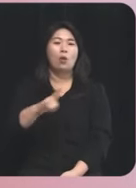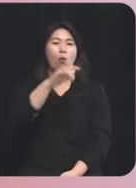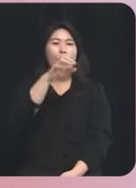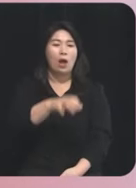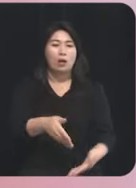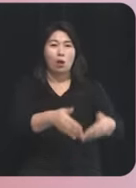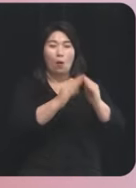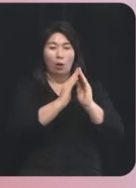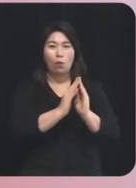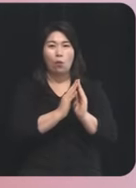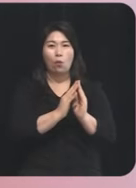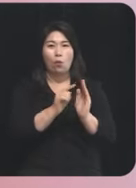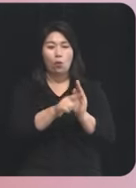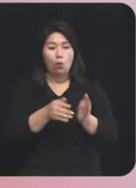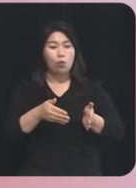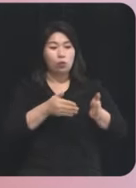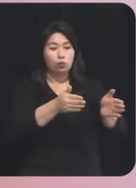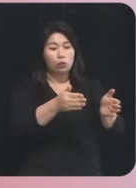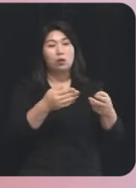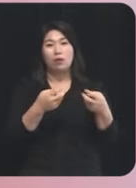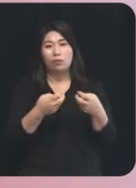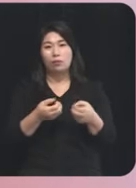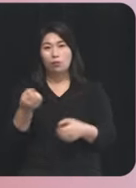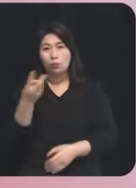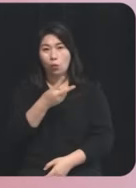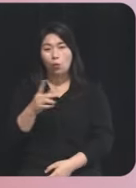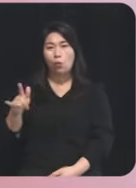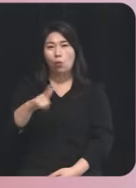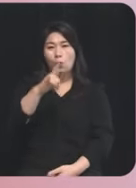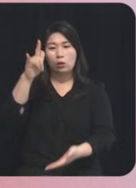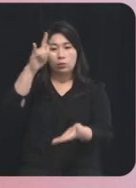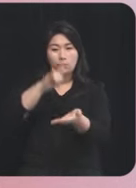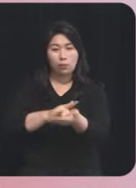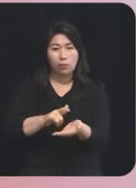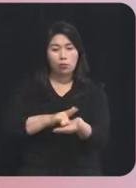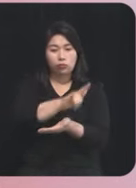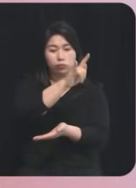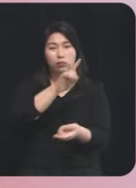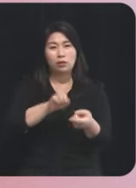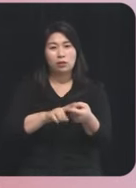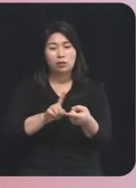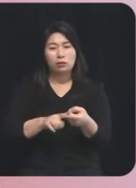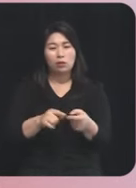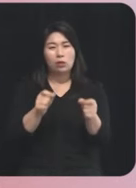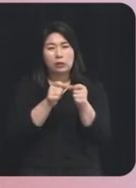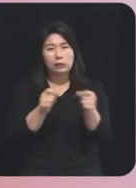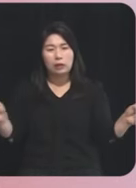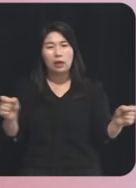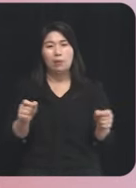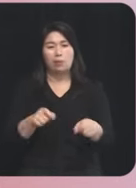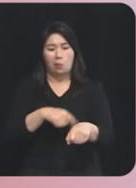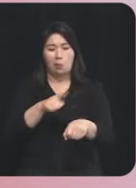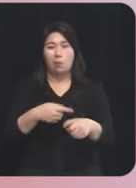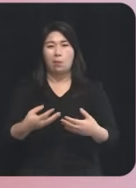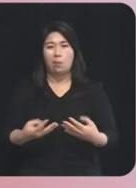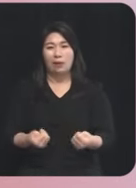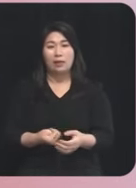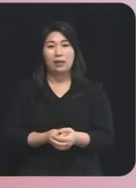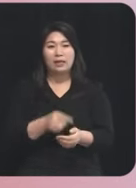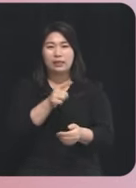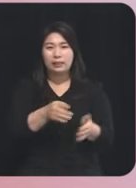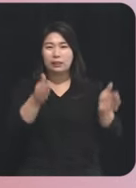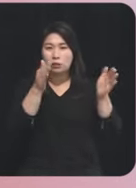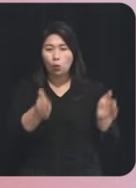완공, 노선 구축, 그리고 항공의 이착륙이 되기까지는 상당한 시간이 소요됩니다. 그 기간